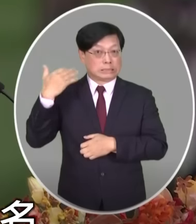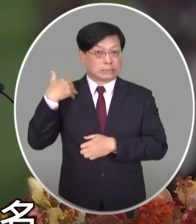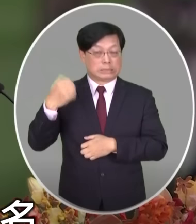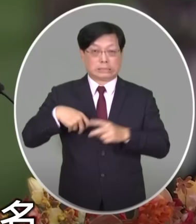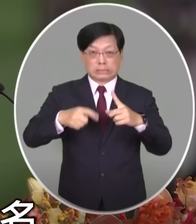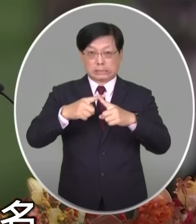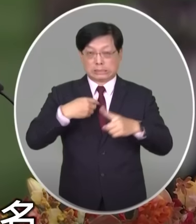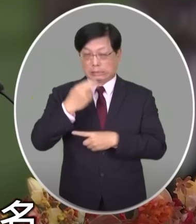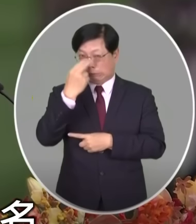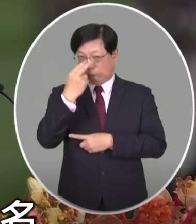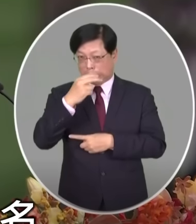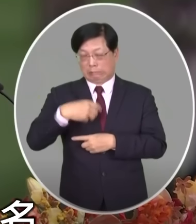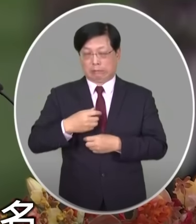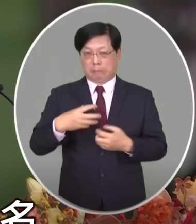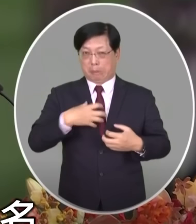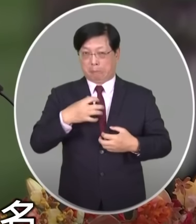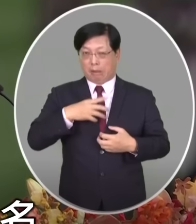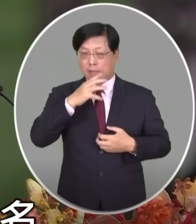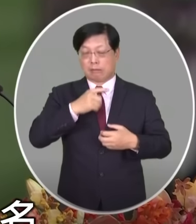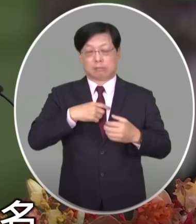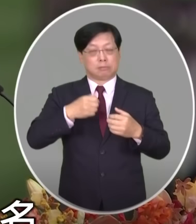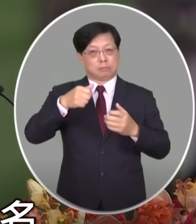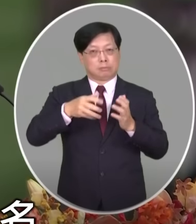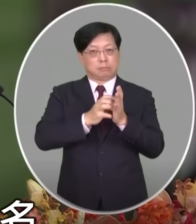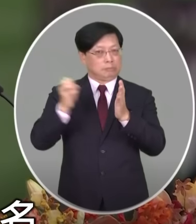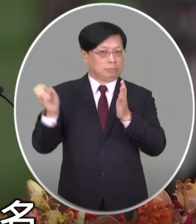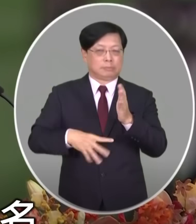人地狱的恶名。